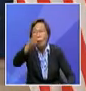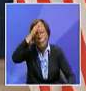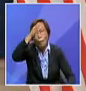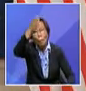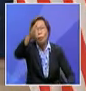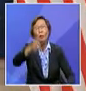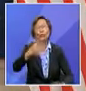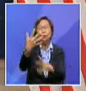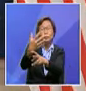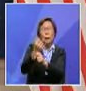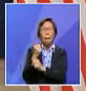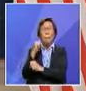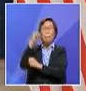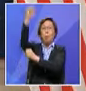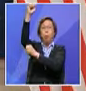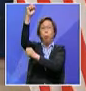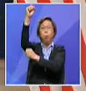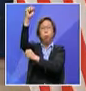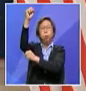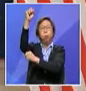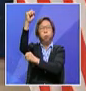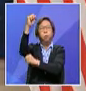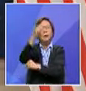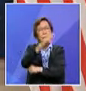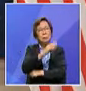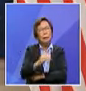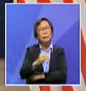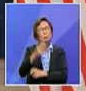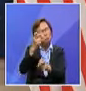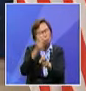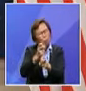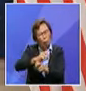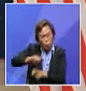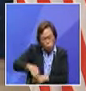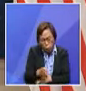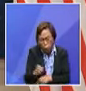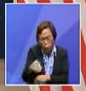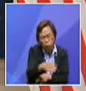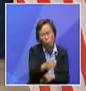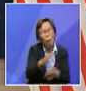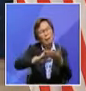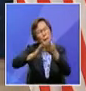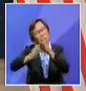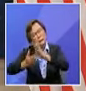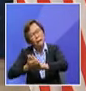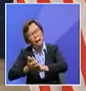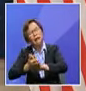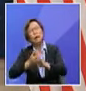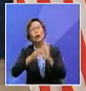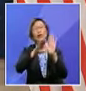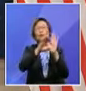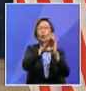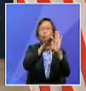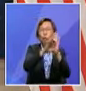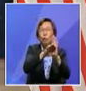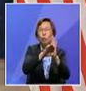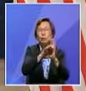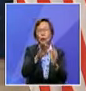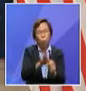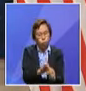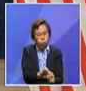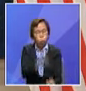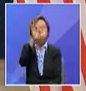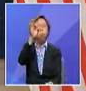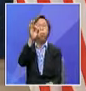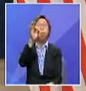negara yang penuh ranjau dan beliku perlulah dijadikan iktibar dan memberi